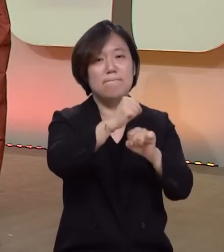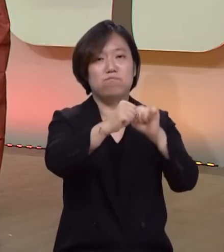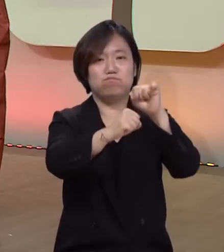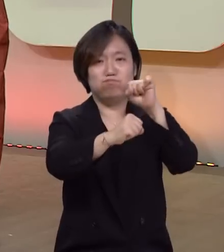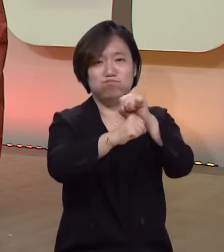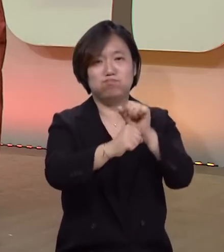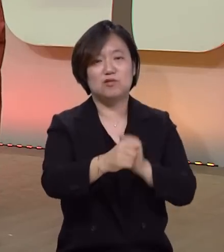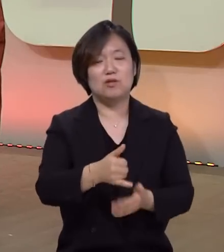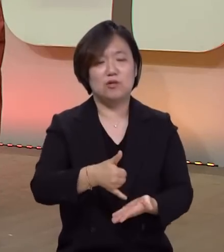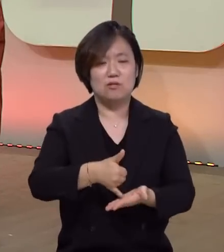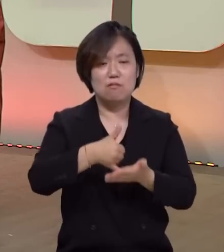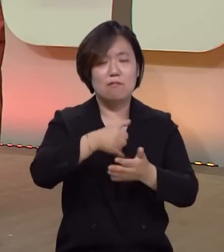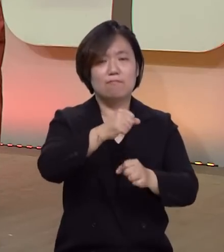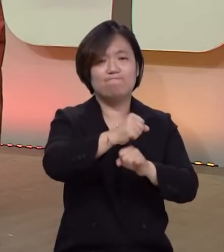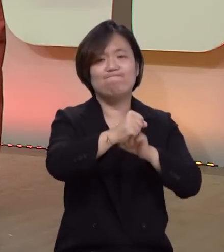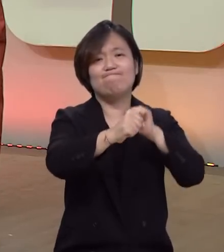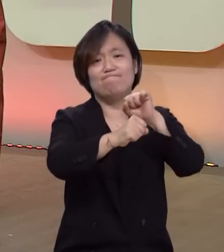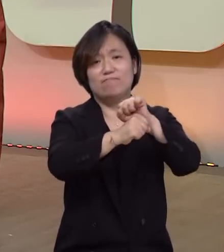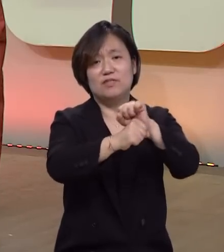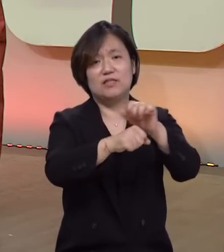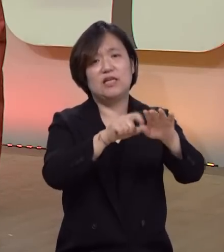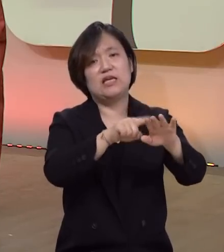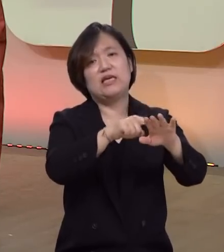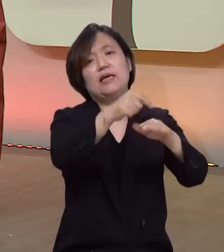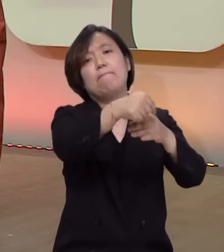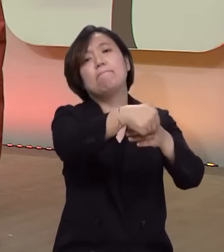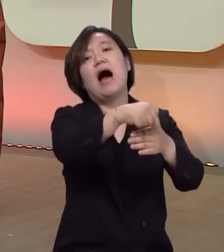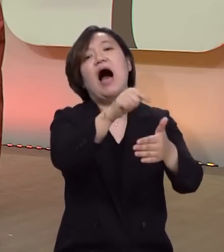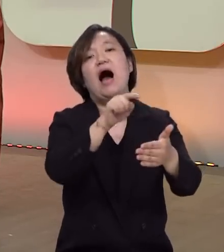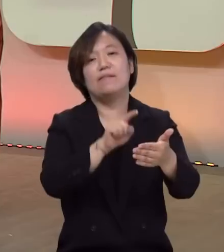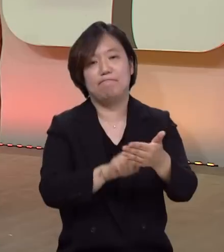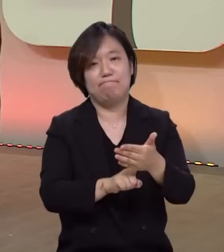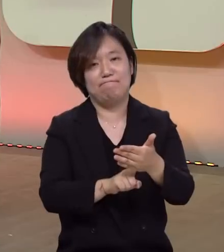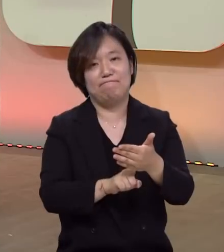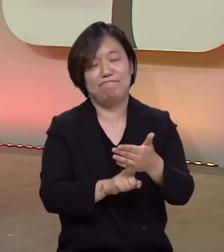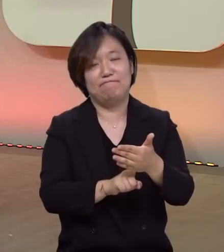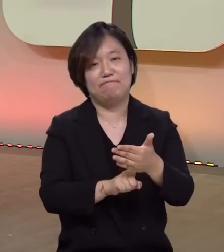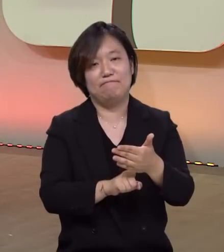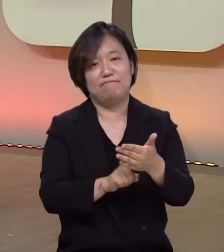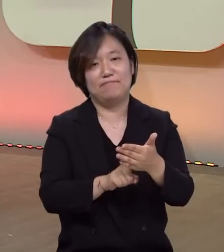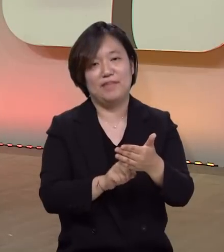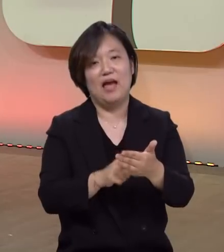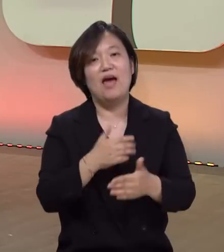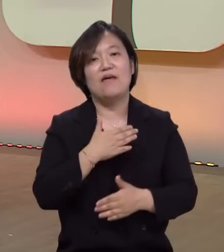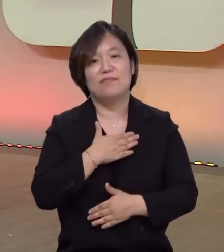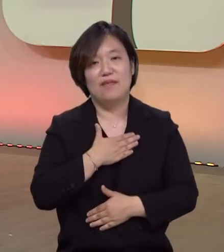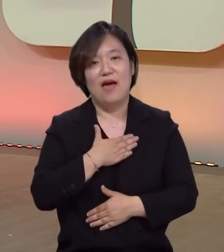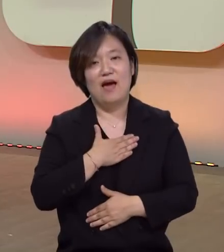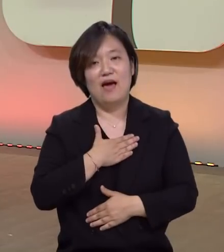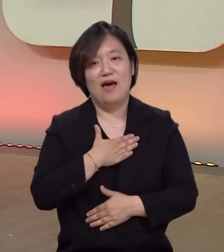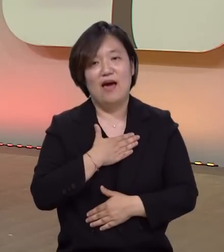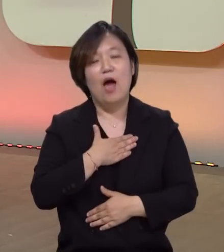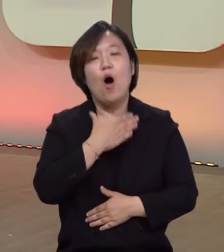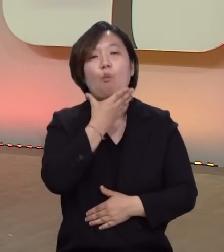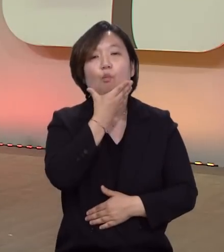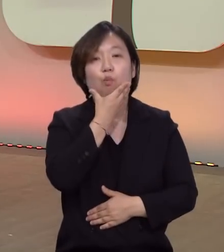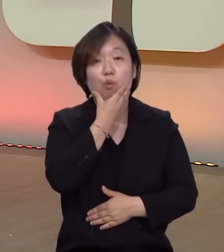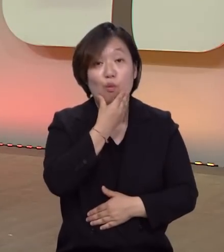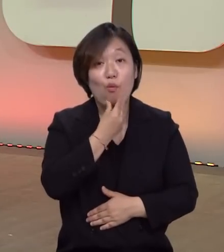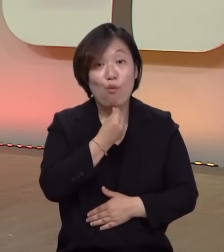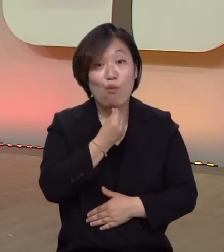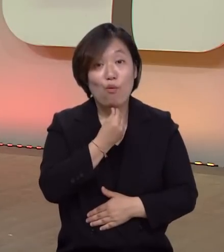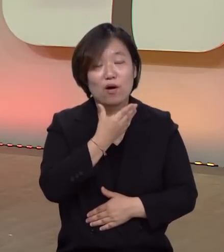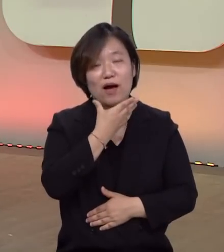쌓는이 복 짓는 마음 이것이 바로 우리가 내게 주어진 내 복의